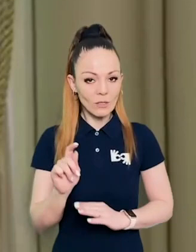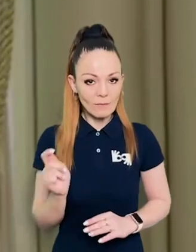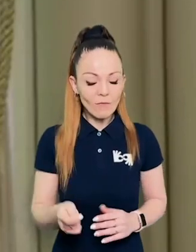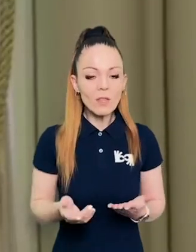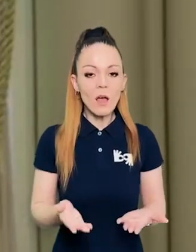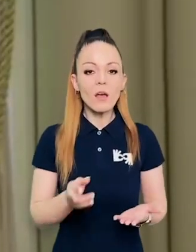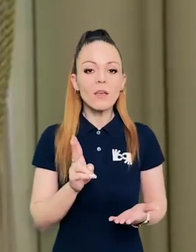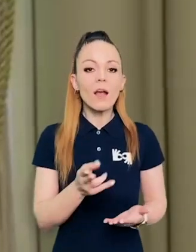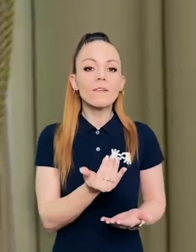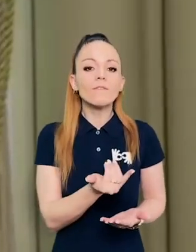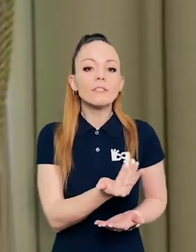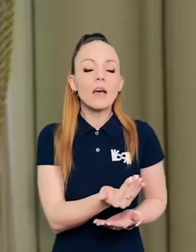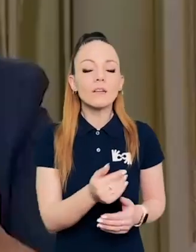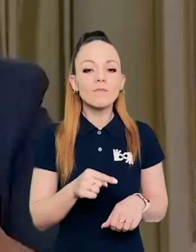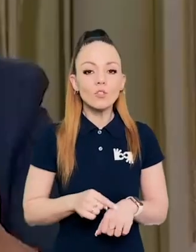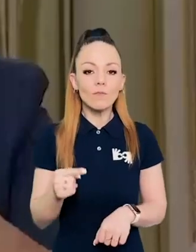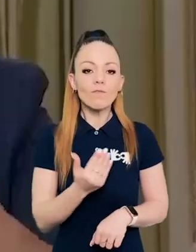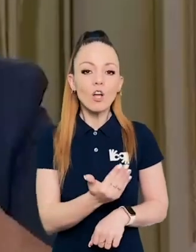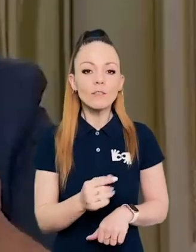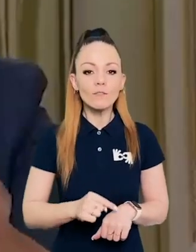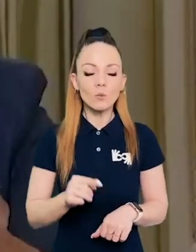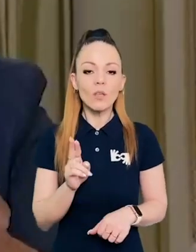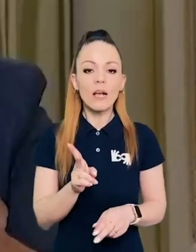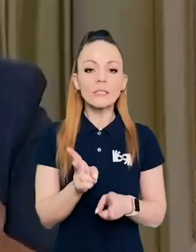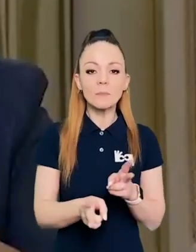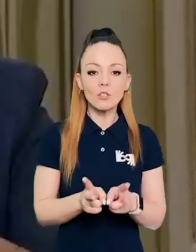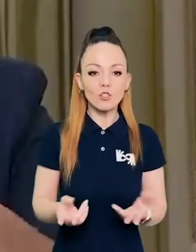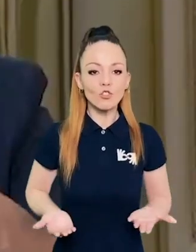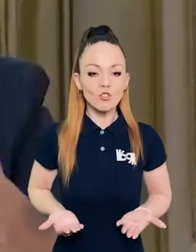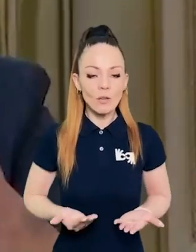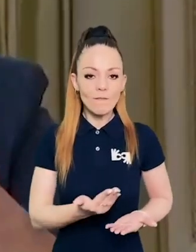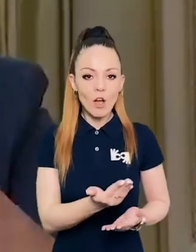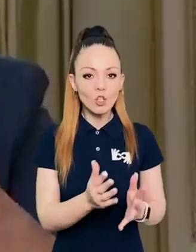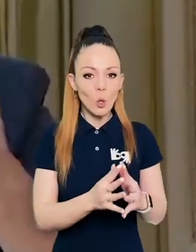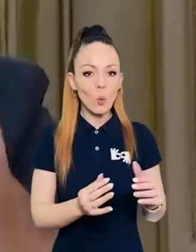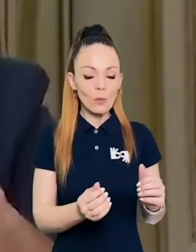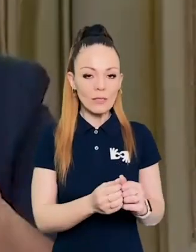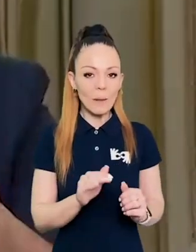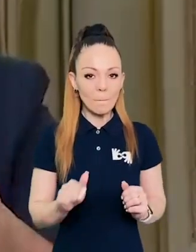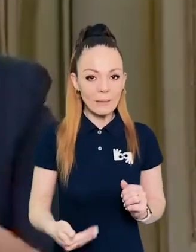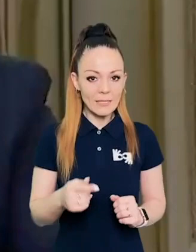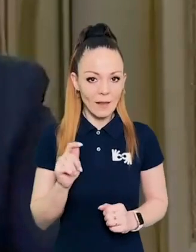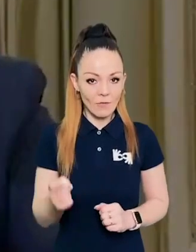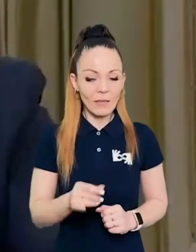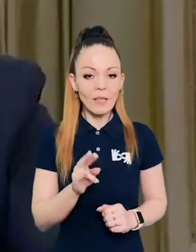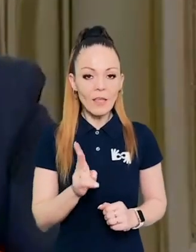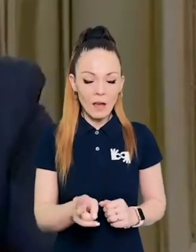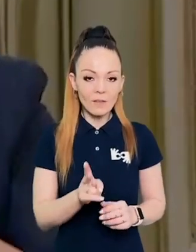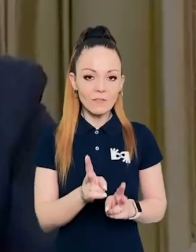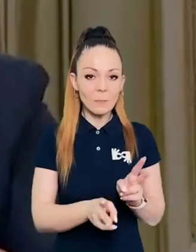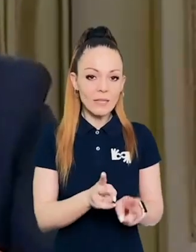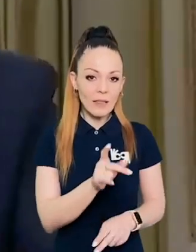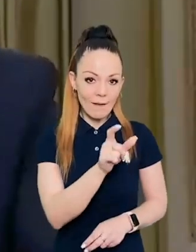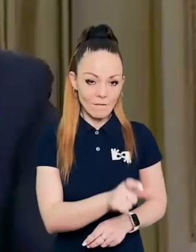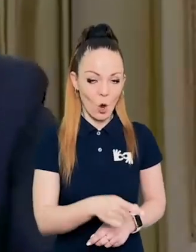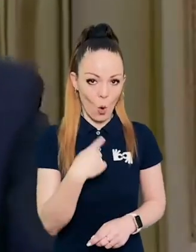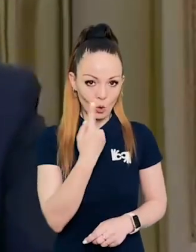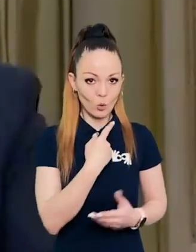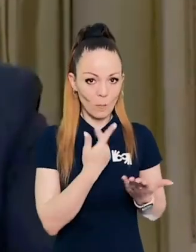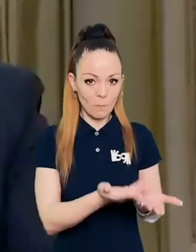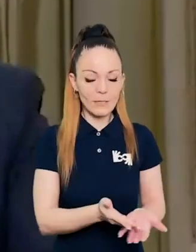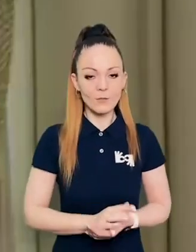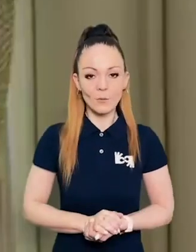війна. Як ви зараз відчуваєте ваші відчуття? Як змінилося життя вашої родини після війни? І як змінились ви